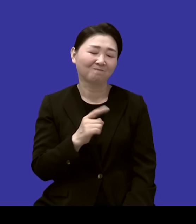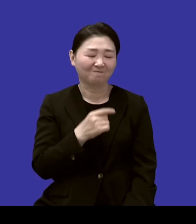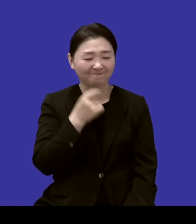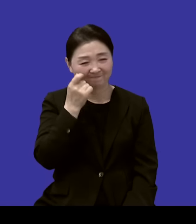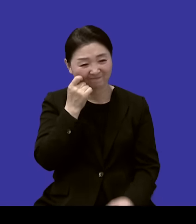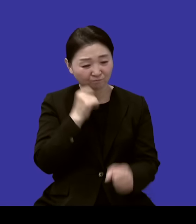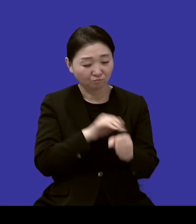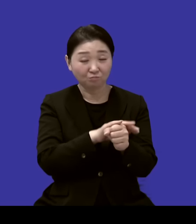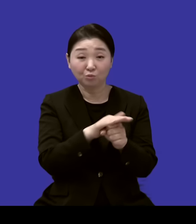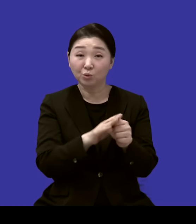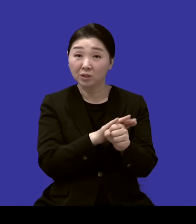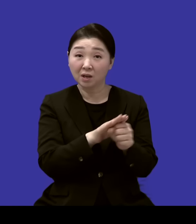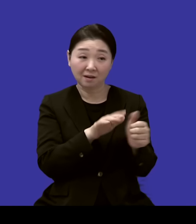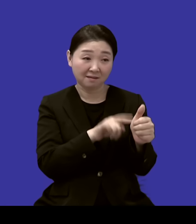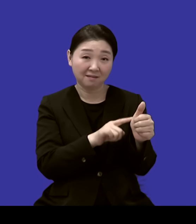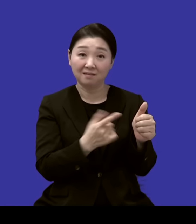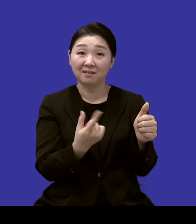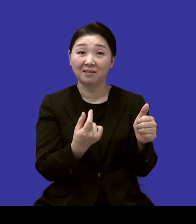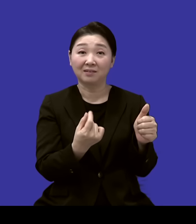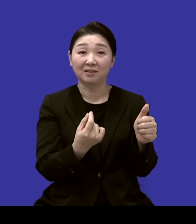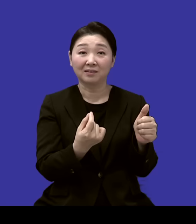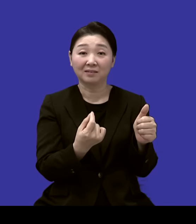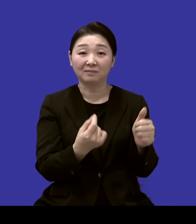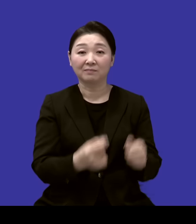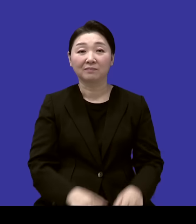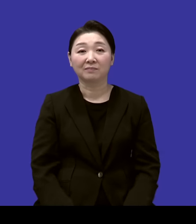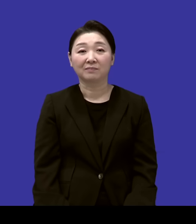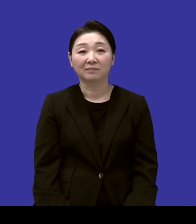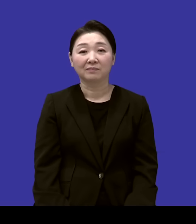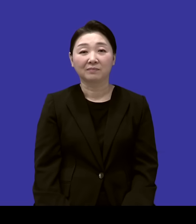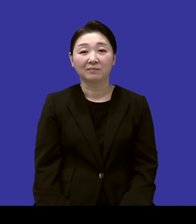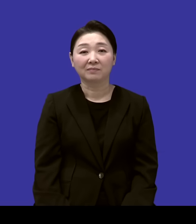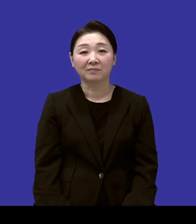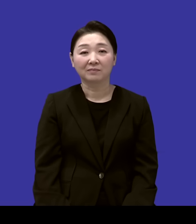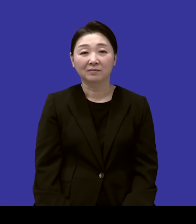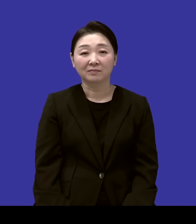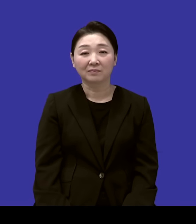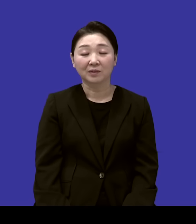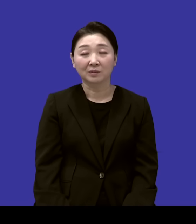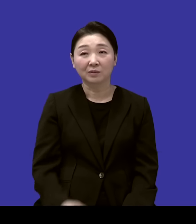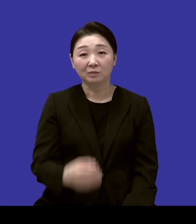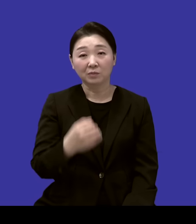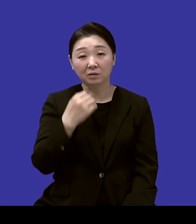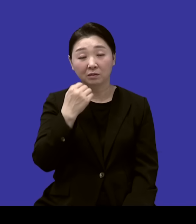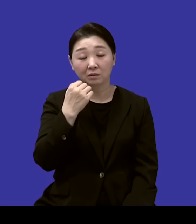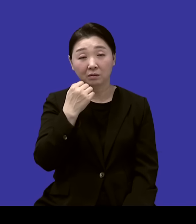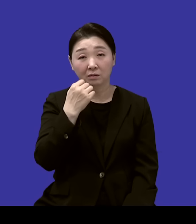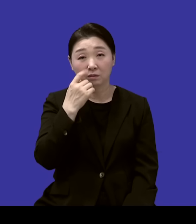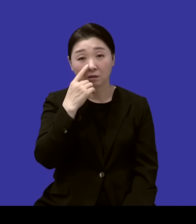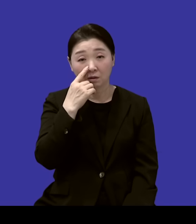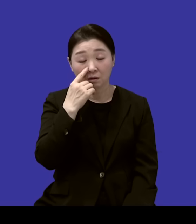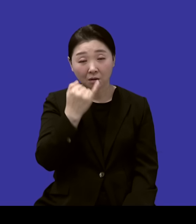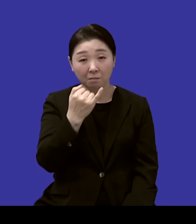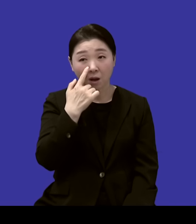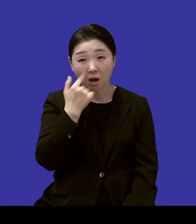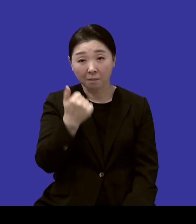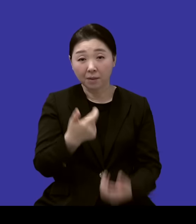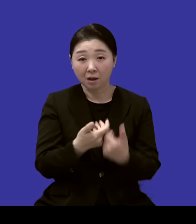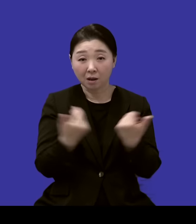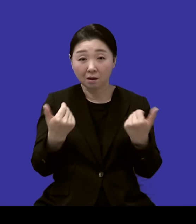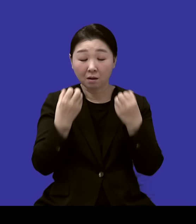불쌍한 그 아이가 음. 생각이 나는데 그러면은 어머니랑 아버지랑 헤어지시고 네. 그러면